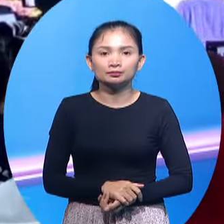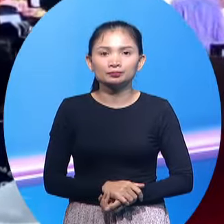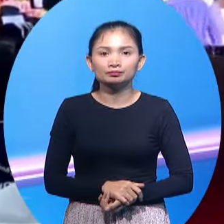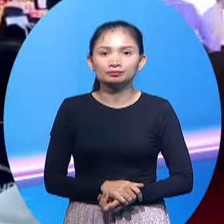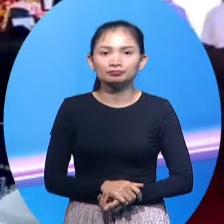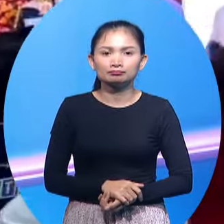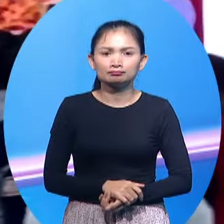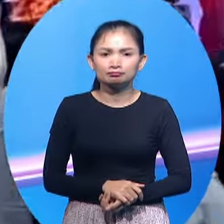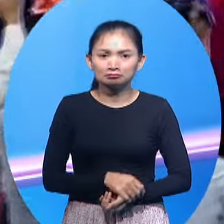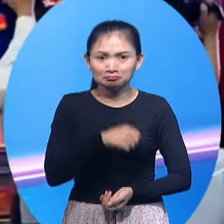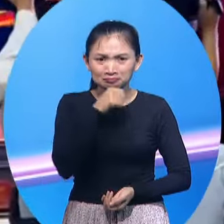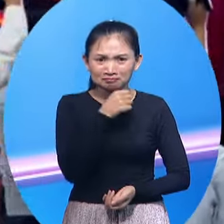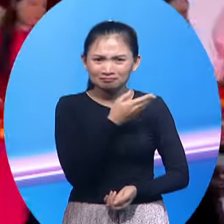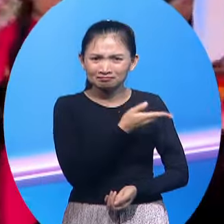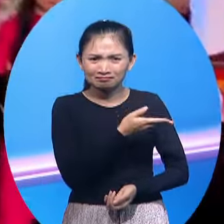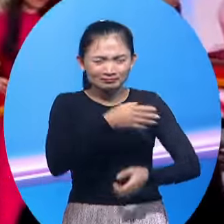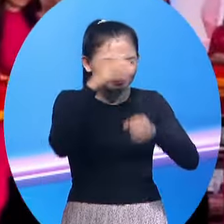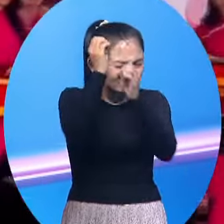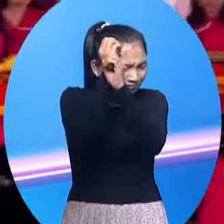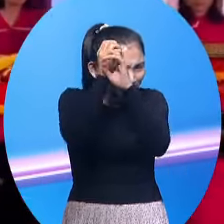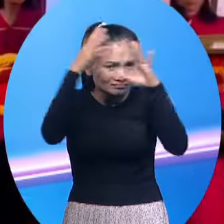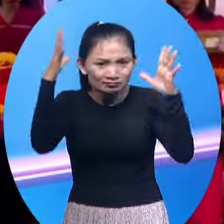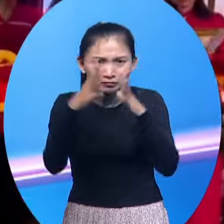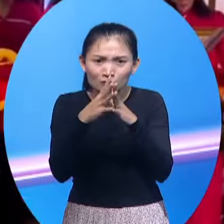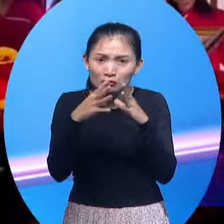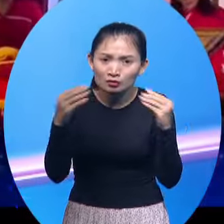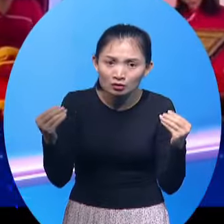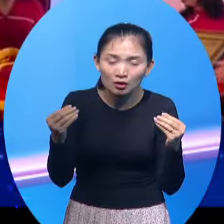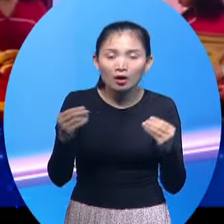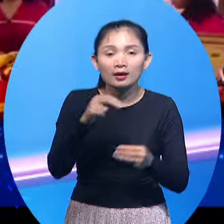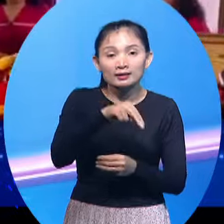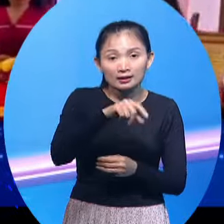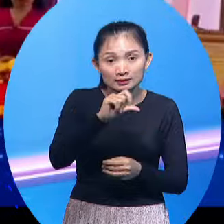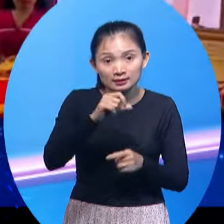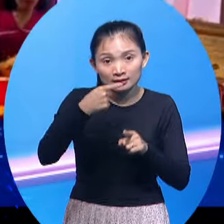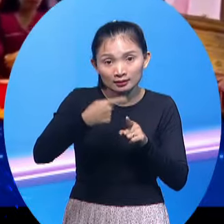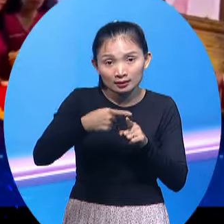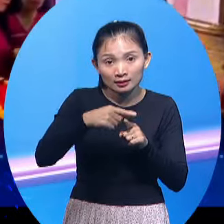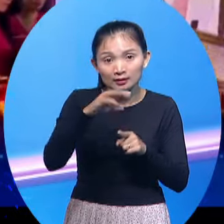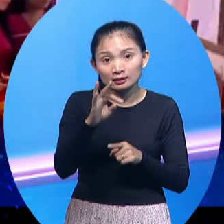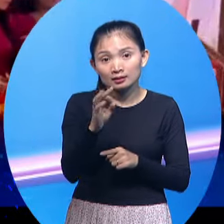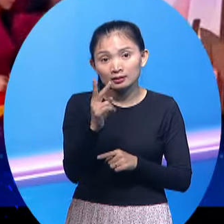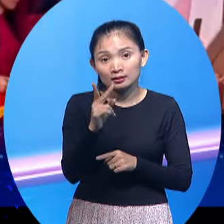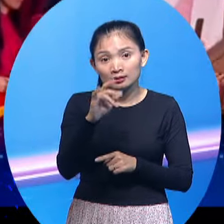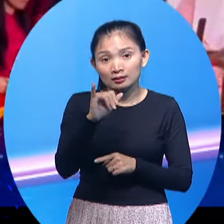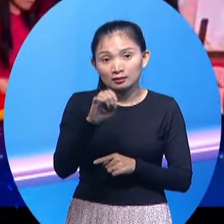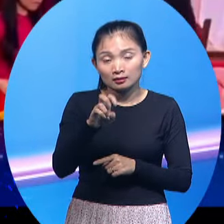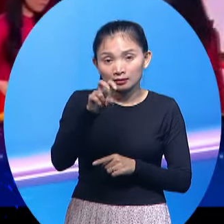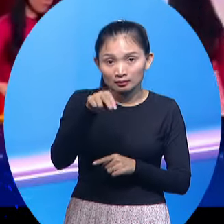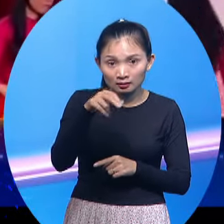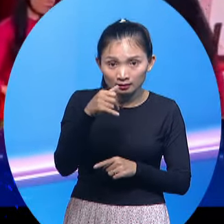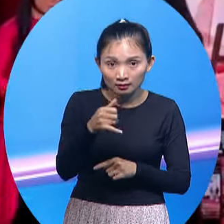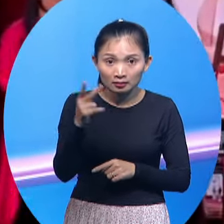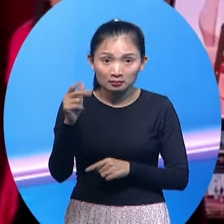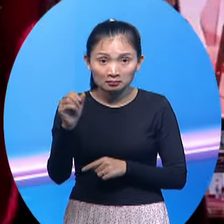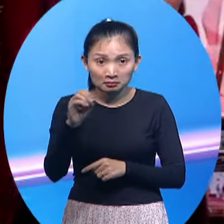Với sức sáng tạo nhiều nguồn cảm hứng tuyệt vời, nhạc sĩ Thiện Hảo, thường trú tại xã Láng Lớn, huyện Châu Đức, tỉnh Bà Rịa Vũng Tàu, đã được ghi nhận gia